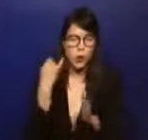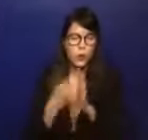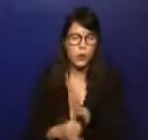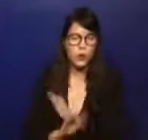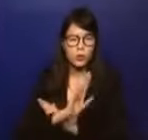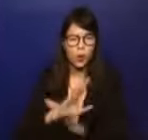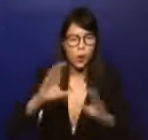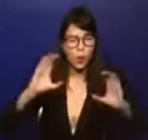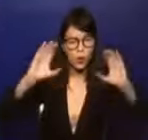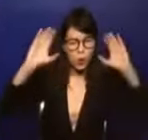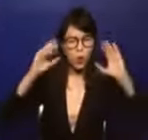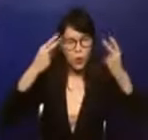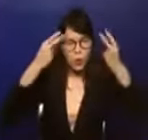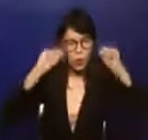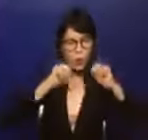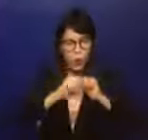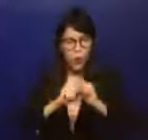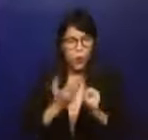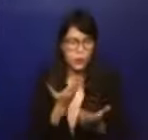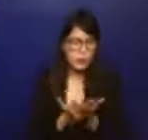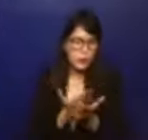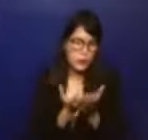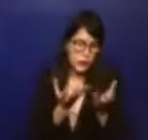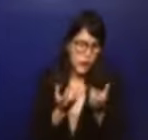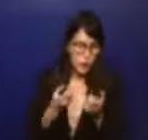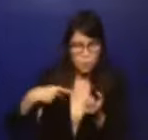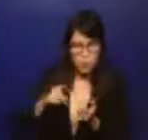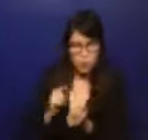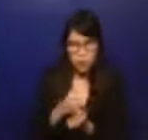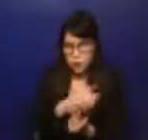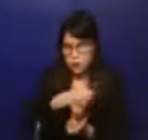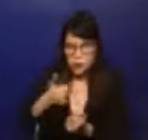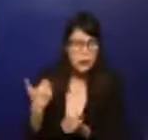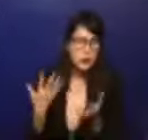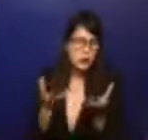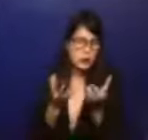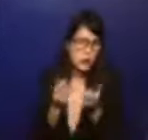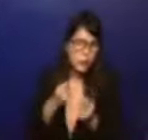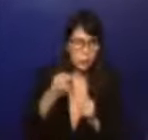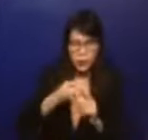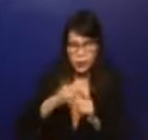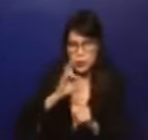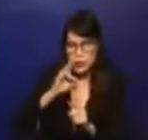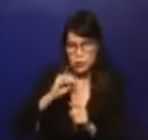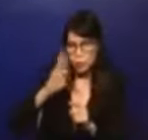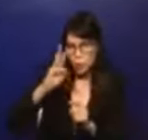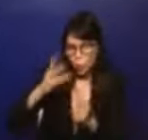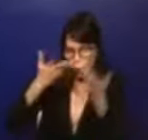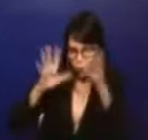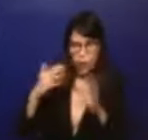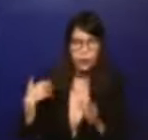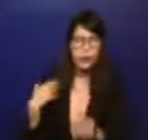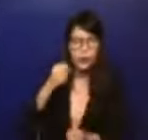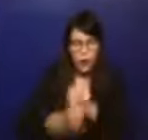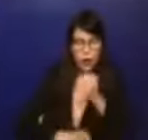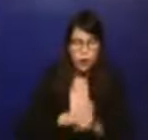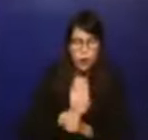อกประยุทธ์จันทร์โอชาในการรับผลประโยชน์อื่นใดจากกองทัพตลอดมา76เดือนนับตั้งแต่เกษียณอายุแล้วนี่นะ